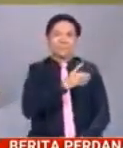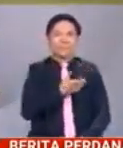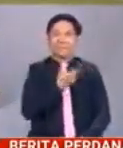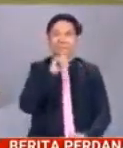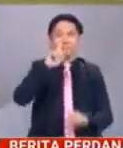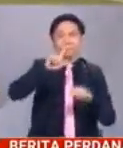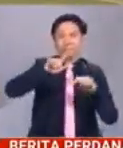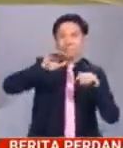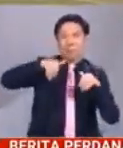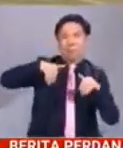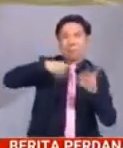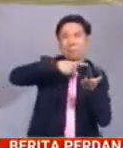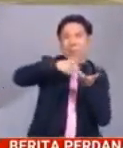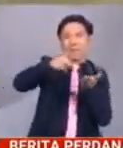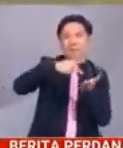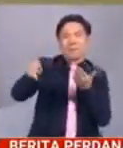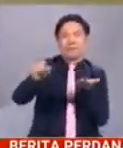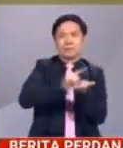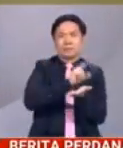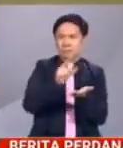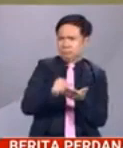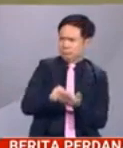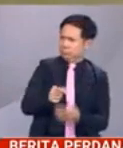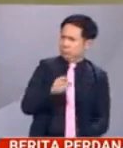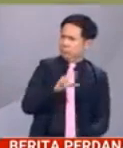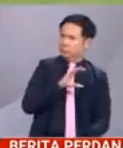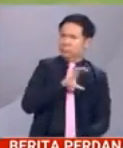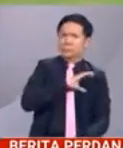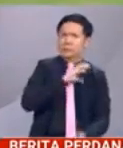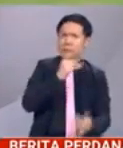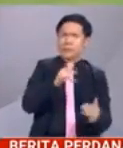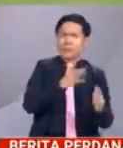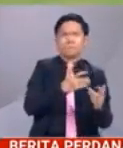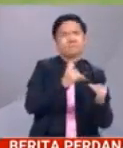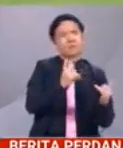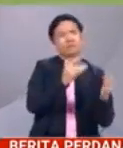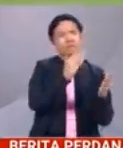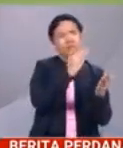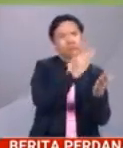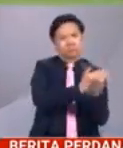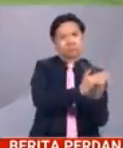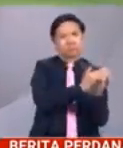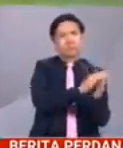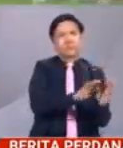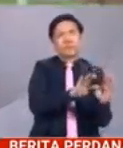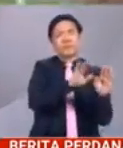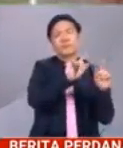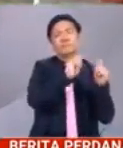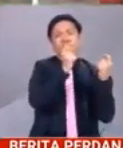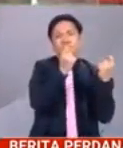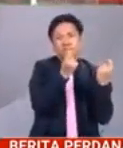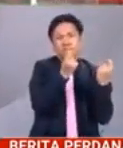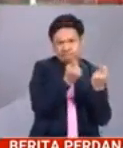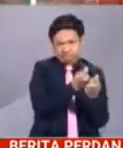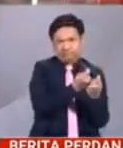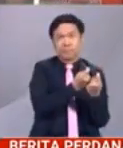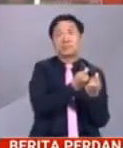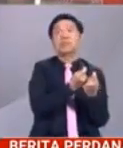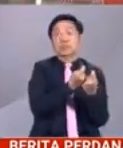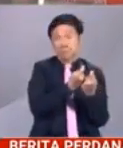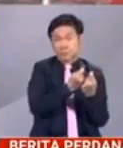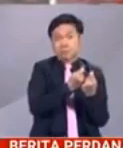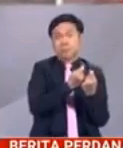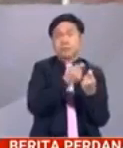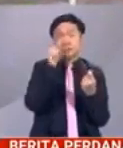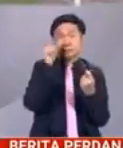sementara itu juga F5 umumkan video rem akan menutup sementara pasukan Piala Presiden dan piala beliau mereka selepas FM